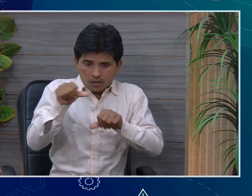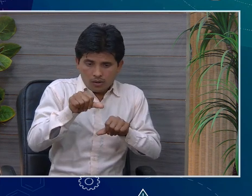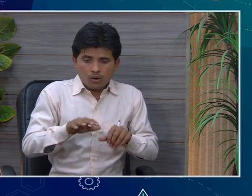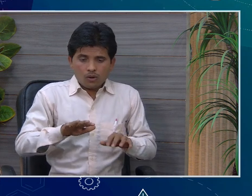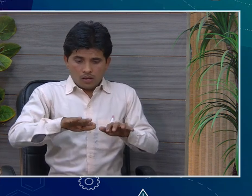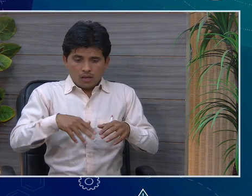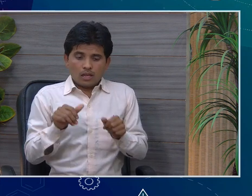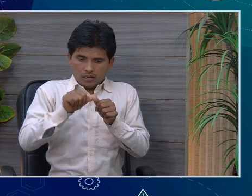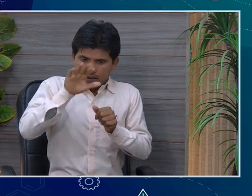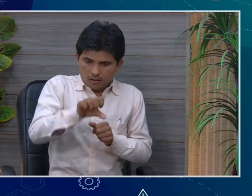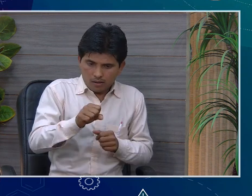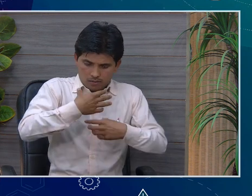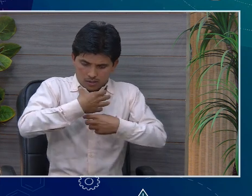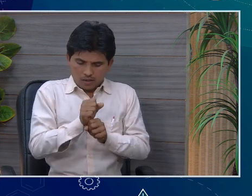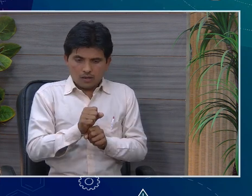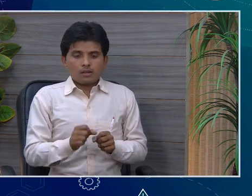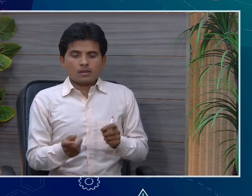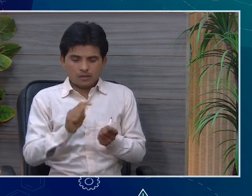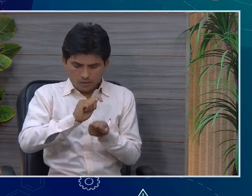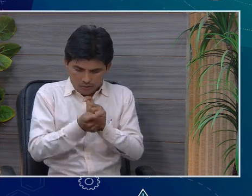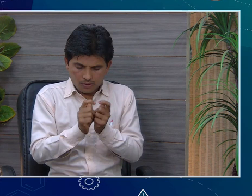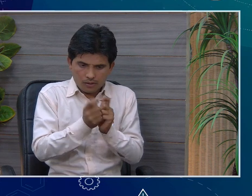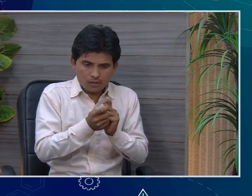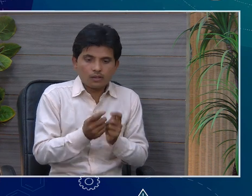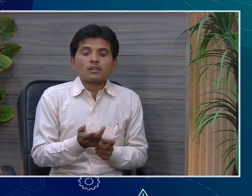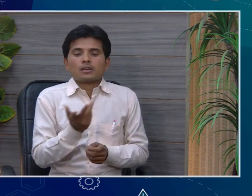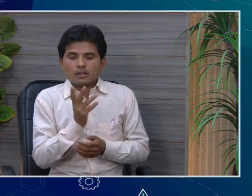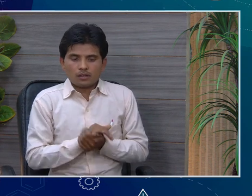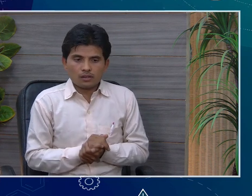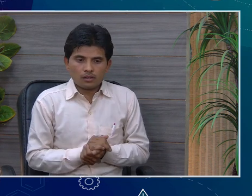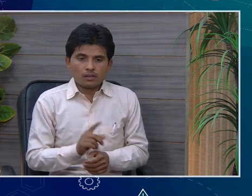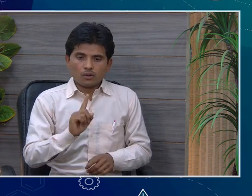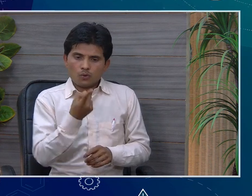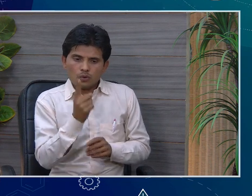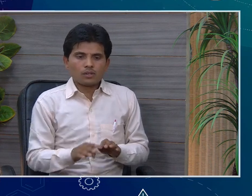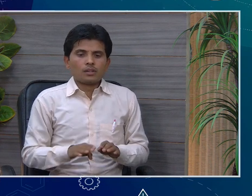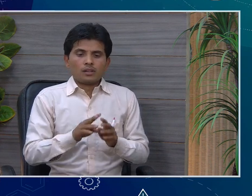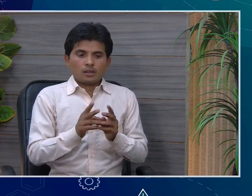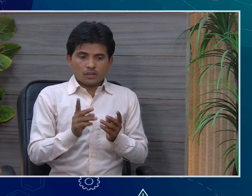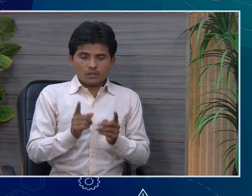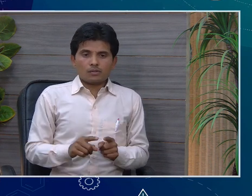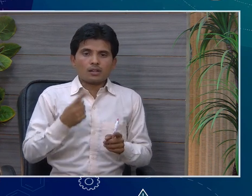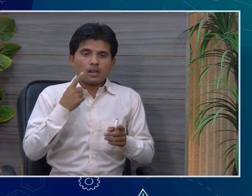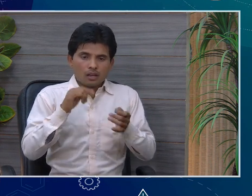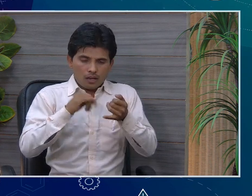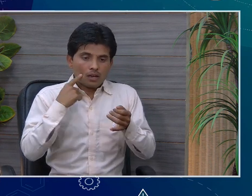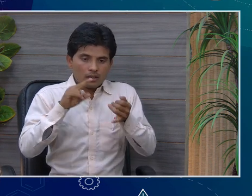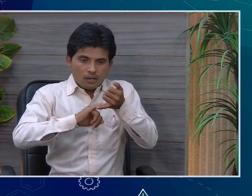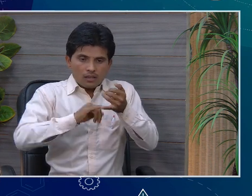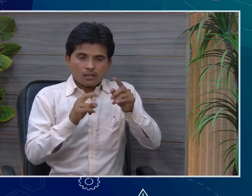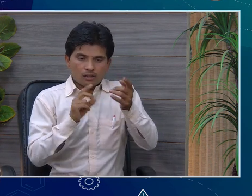हम एक सफल बनाने के लिए उसमें चेंजेस करते हैं तो सबसे पहला चेंज है वह इंफ्रास्ट्रक्चर में है हमारे जो एजुकेशन